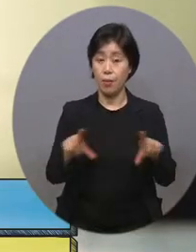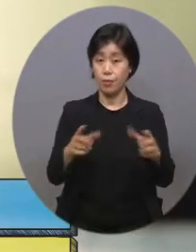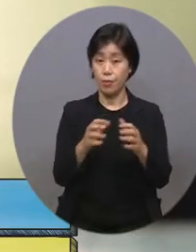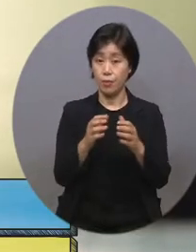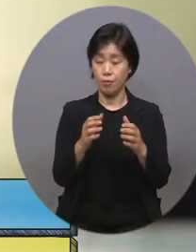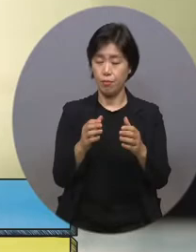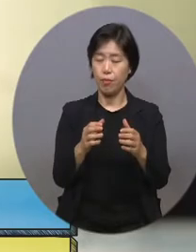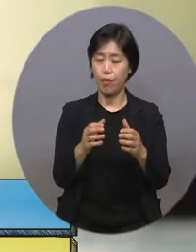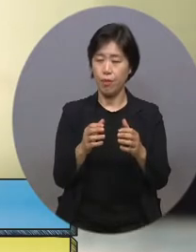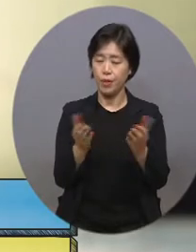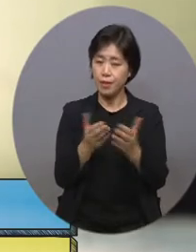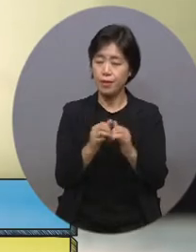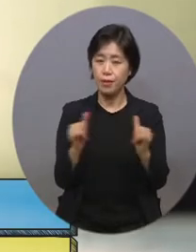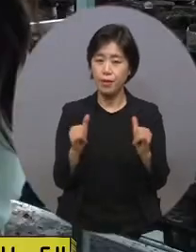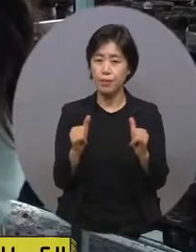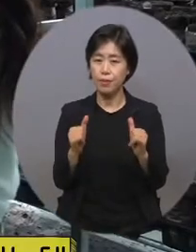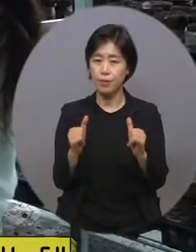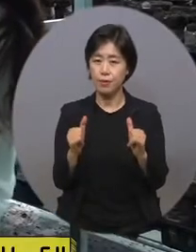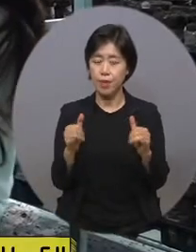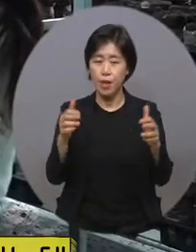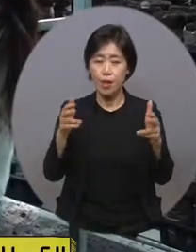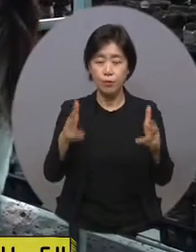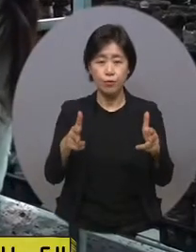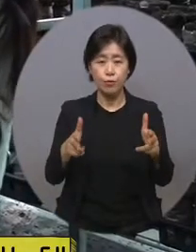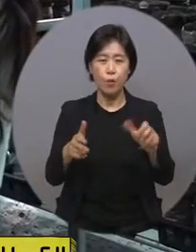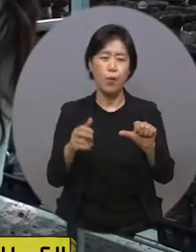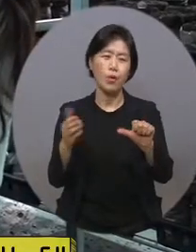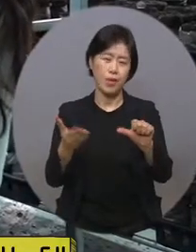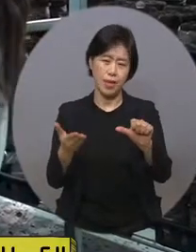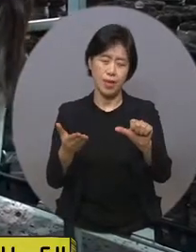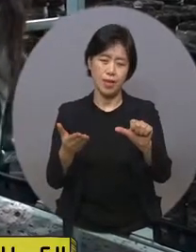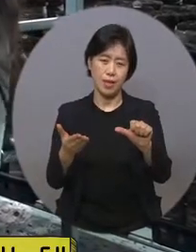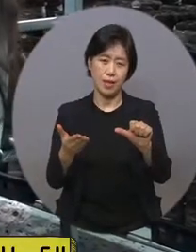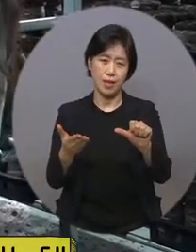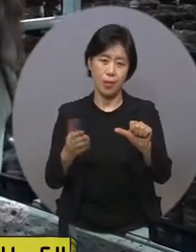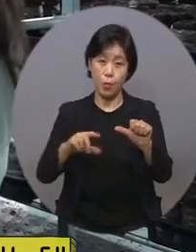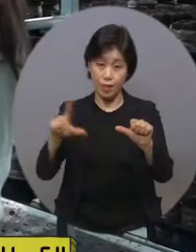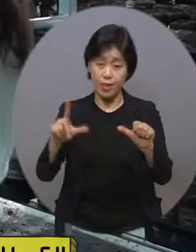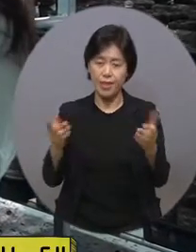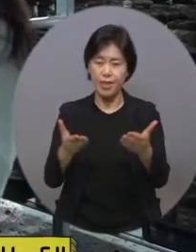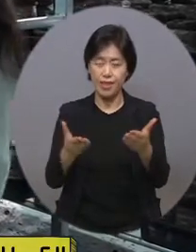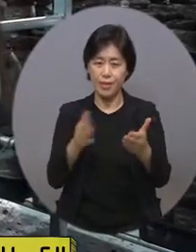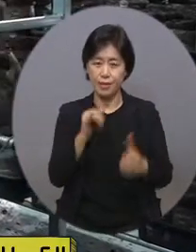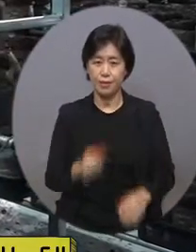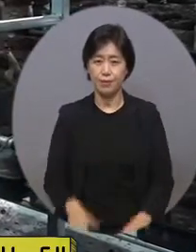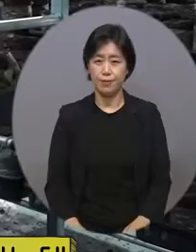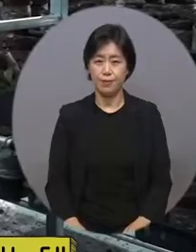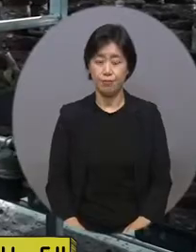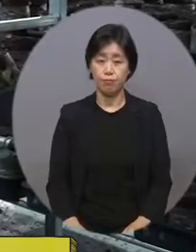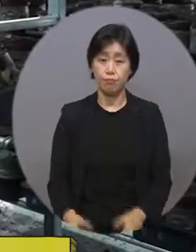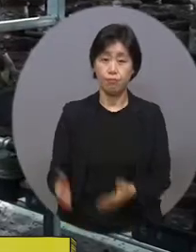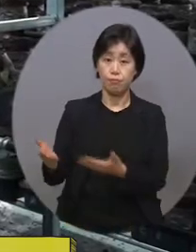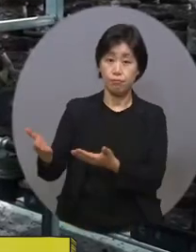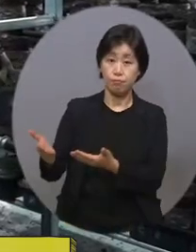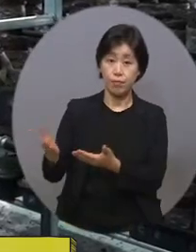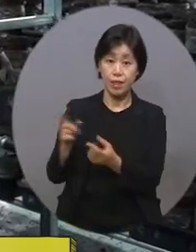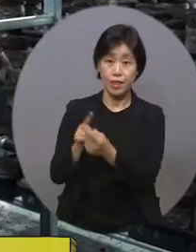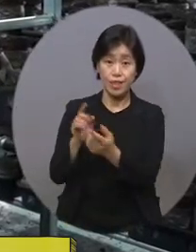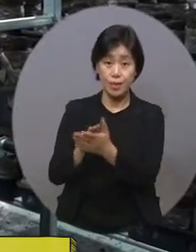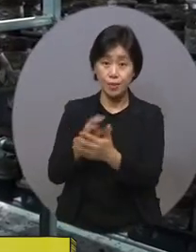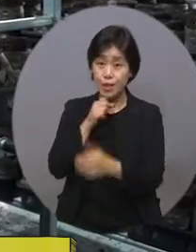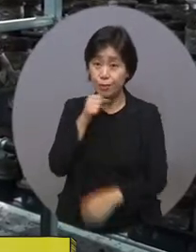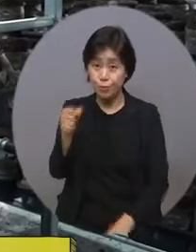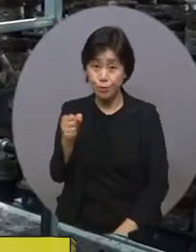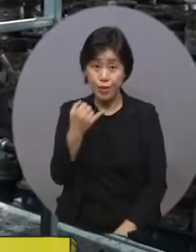5일제를 예, 하시는 주 거네요. 근무를 그런데 지금 뒤편에서 예. 직접 직원분들이 지금 예, 일을 하고 계시는데 예, 저희가 예. 한번